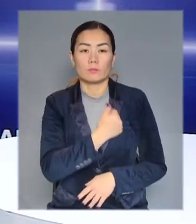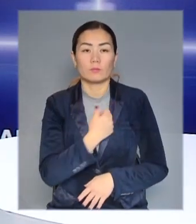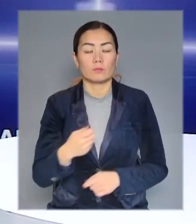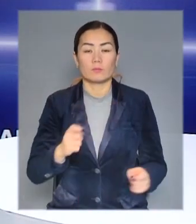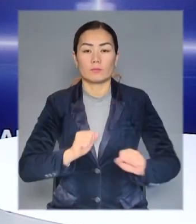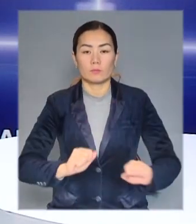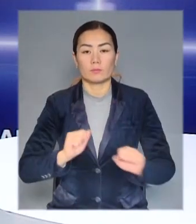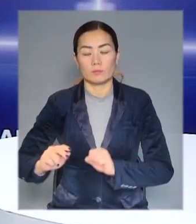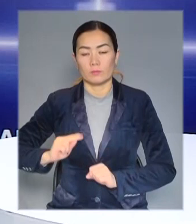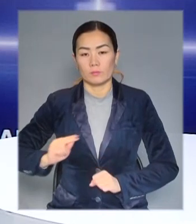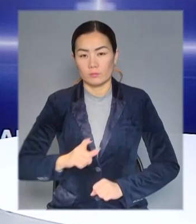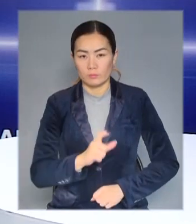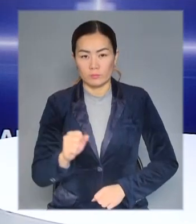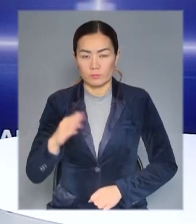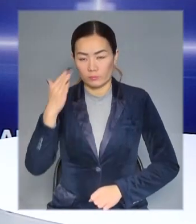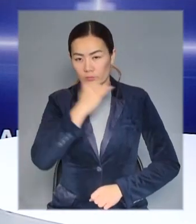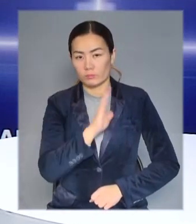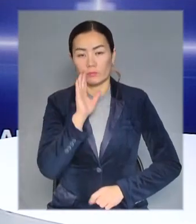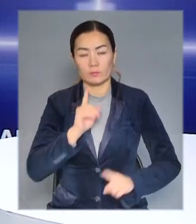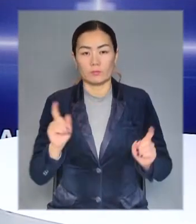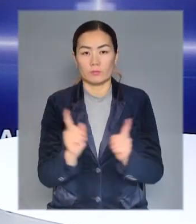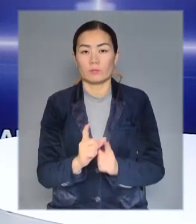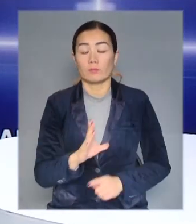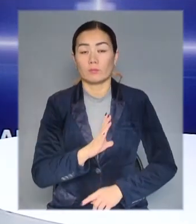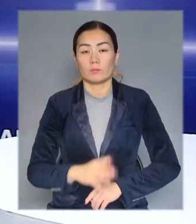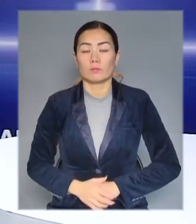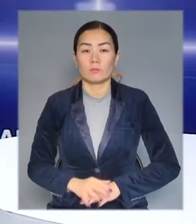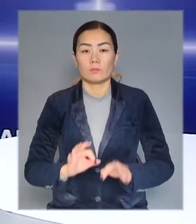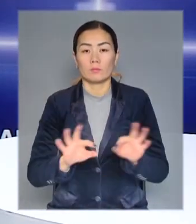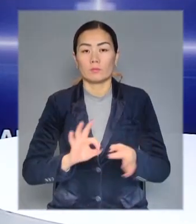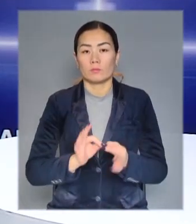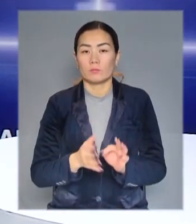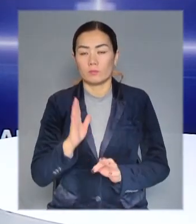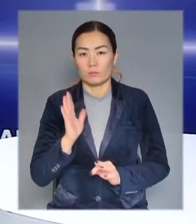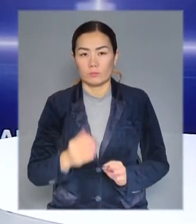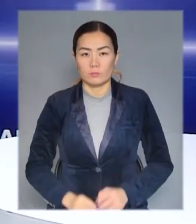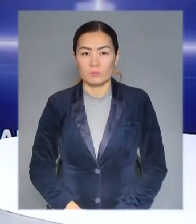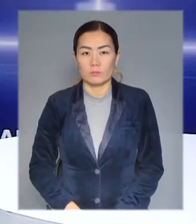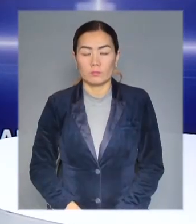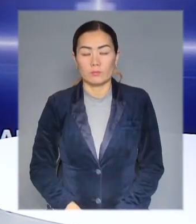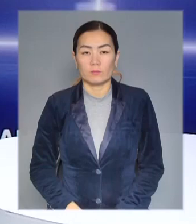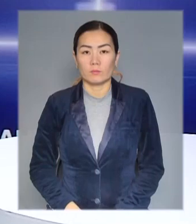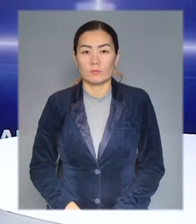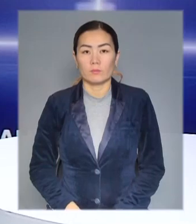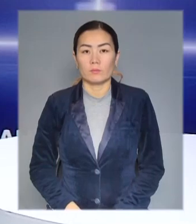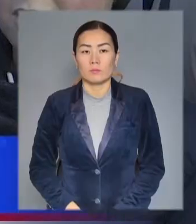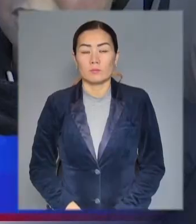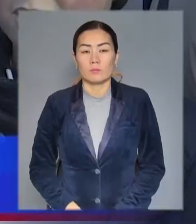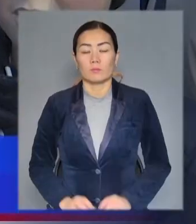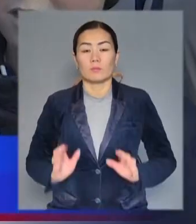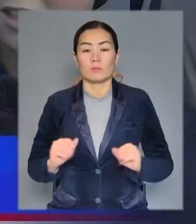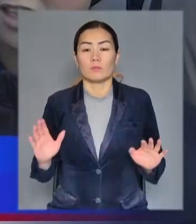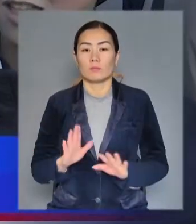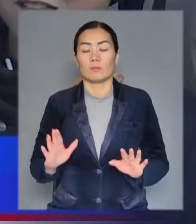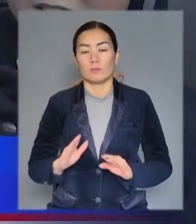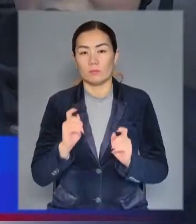жергілікті қорғаныс қызметінің өкілдері мен ата-аналар салтанатты түрде шығарып салды. Толығырақ Раушан Нұрболаттың бейнематериалында. Ерлік